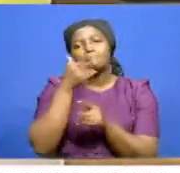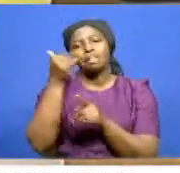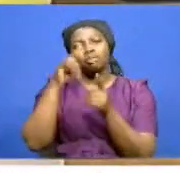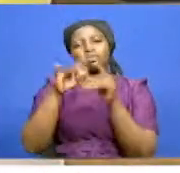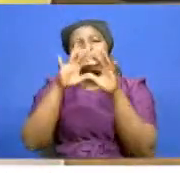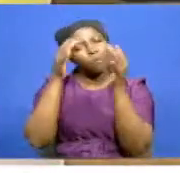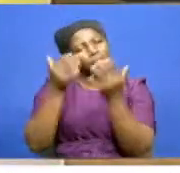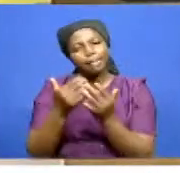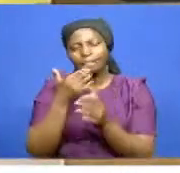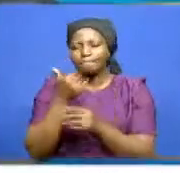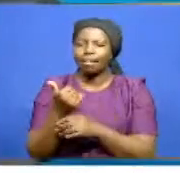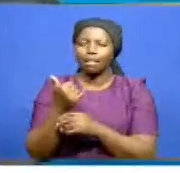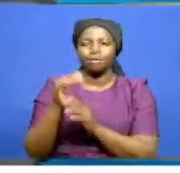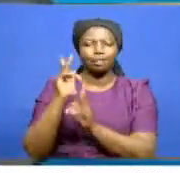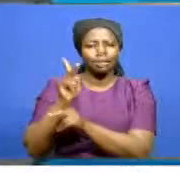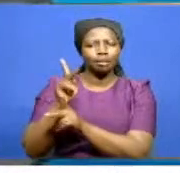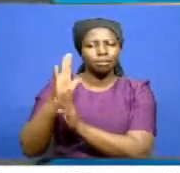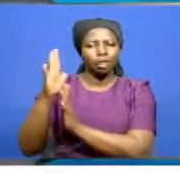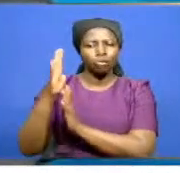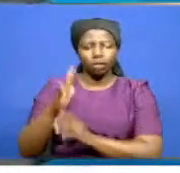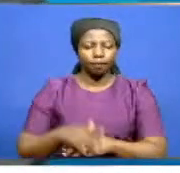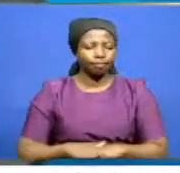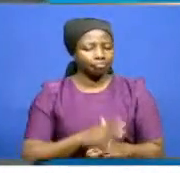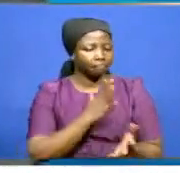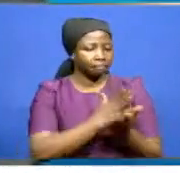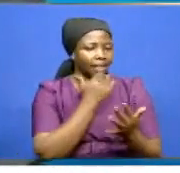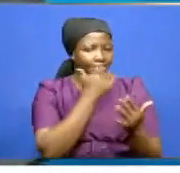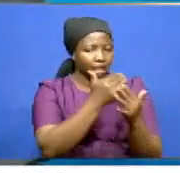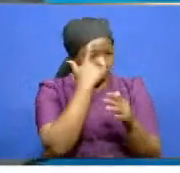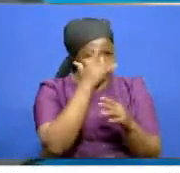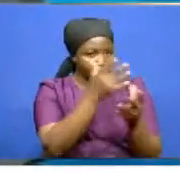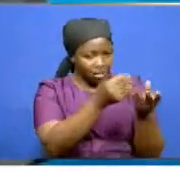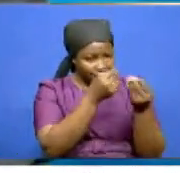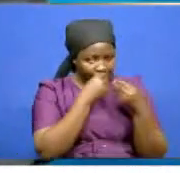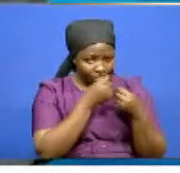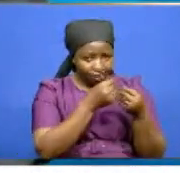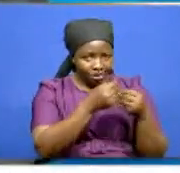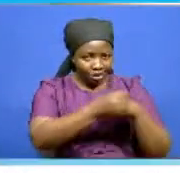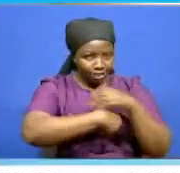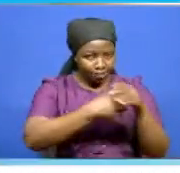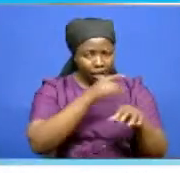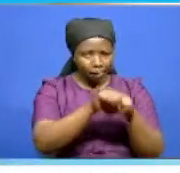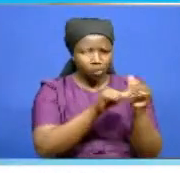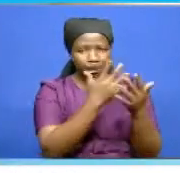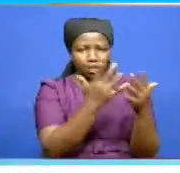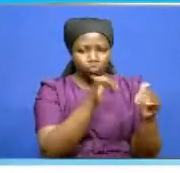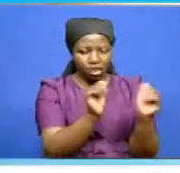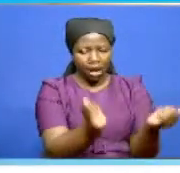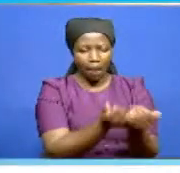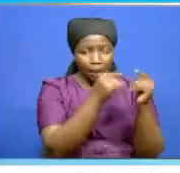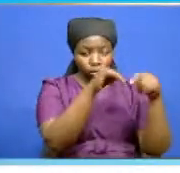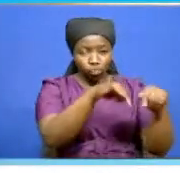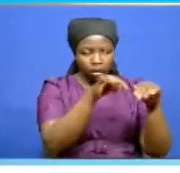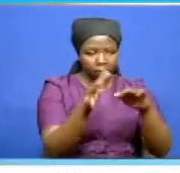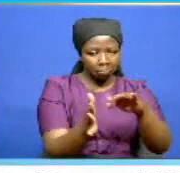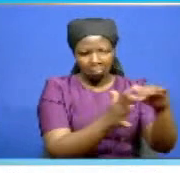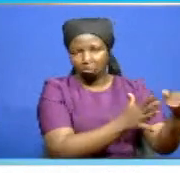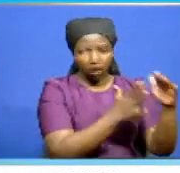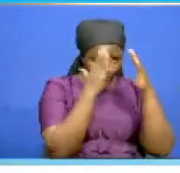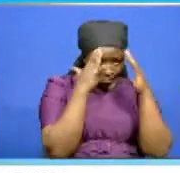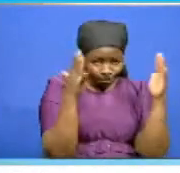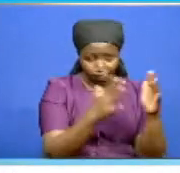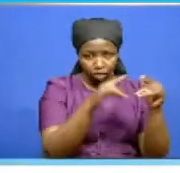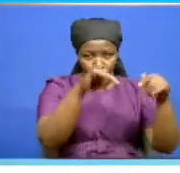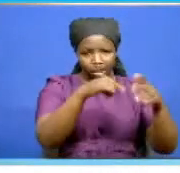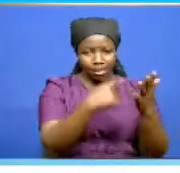mzuri, tutuweke usalama. Bila shaka asante kwa kutupatia kwa kiduchu kuhusiana na matukio ambayo yametukia hii leo. Tuzamie mdahalo wa siku